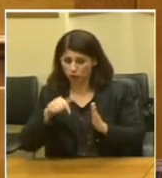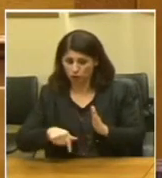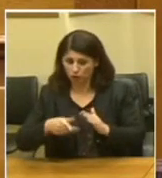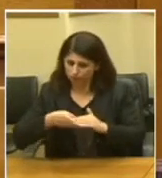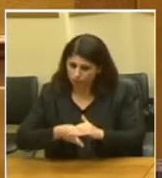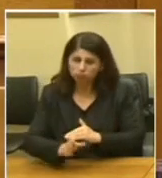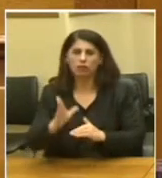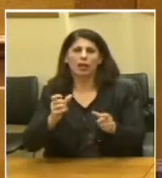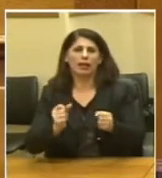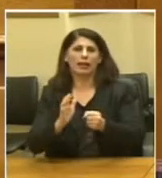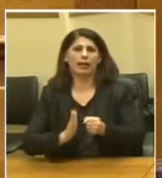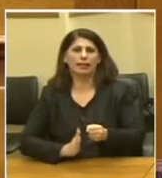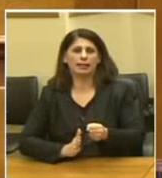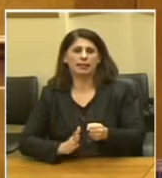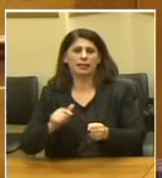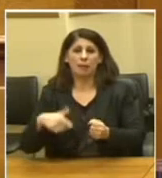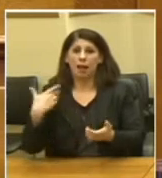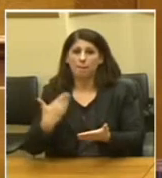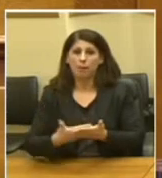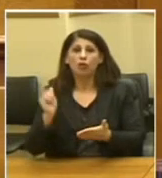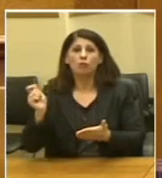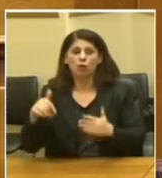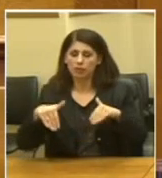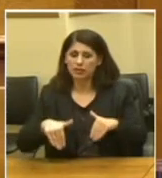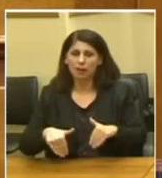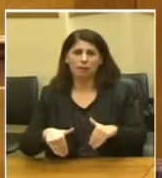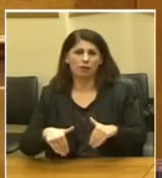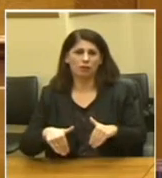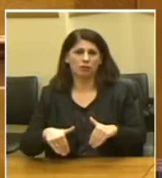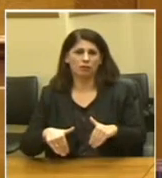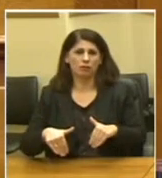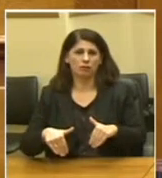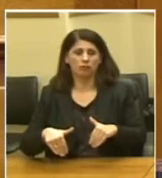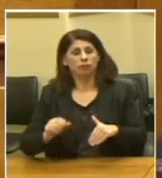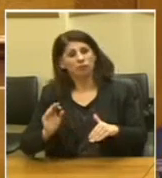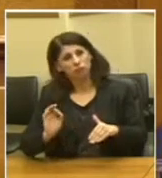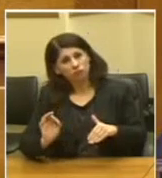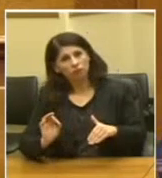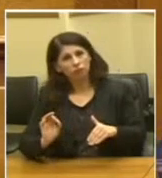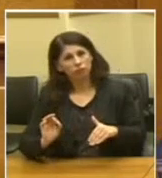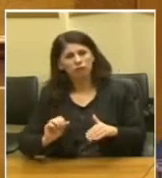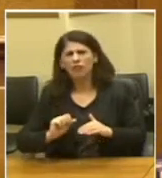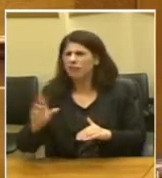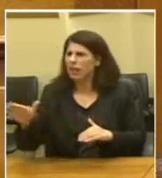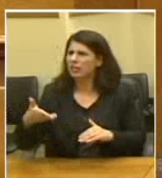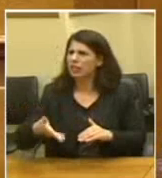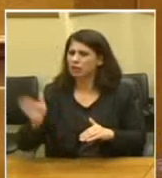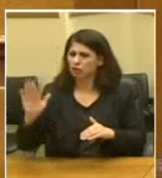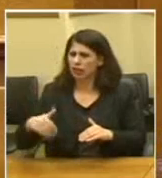κρίση. Και είναι και μια απόδειξη πολιτικής συνέπειας. Βγαίνετε βεβαίως διαρκώς τις τελευταίες